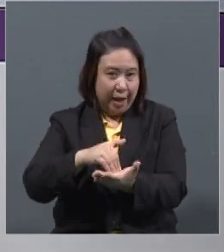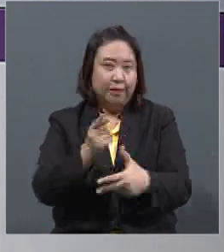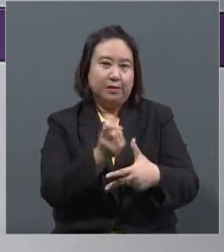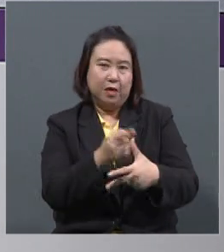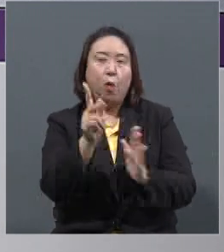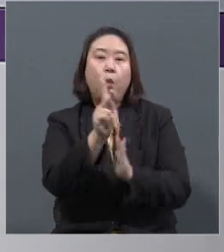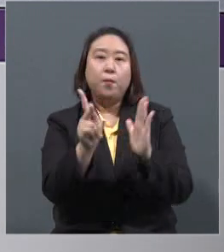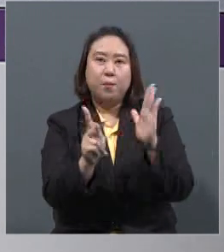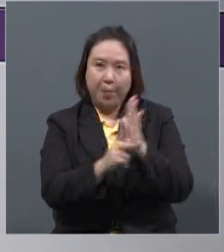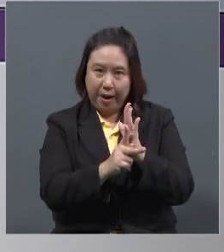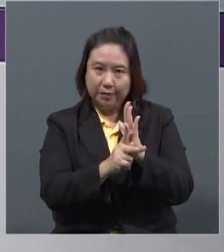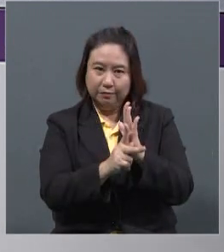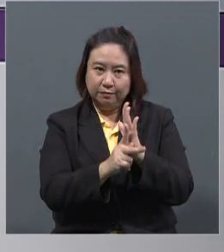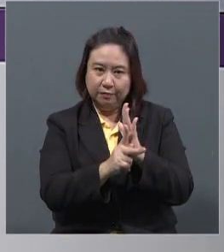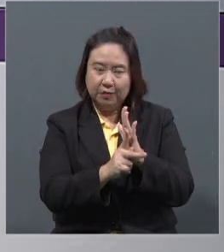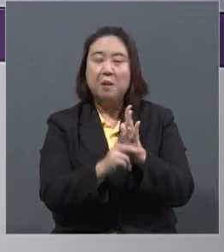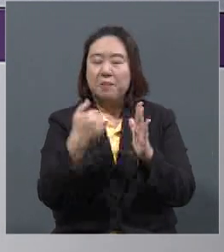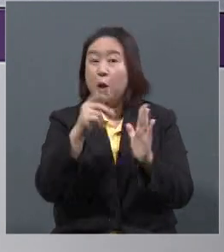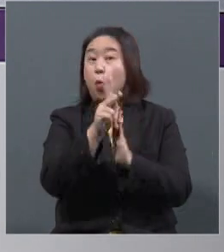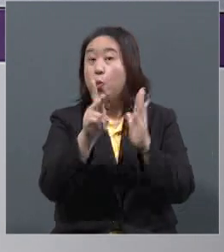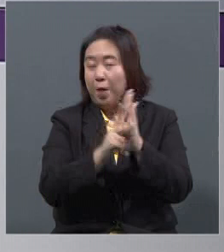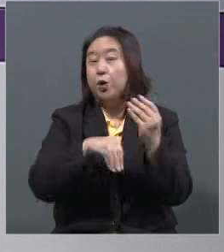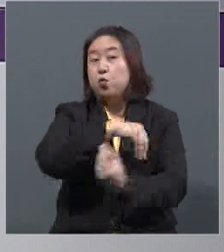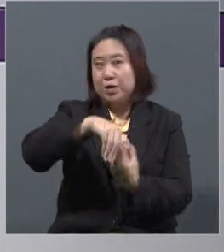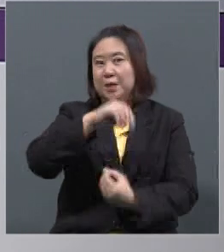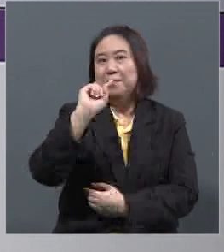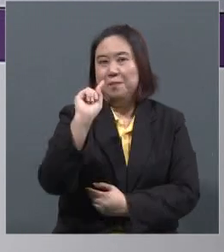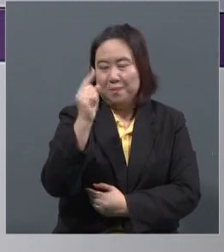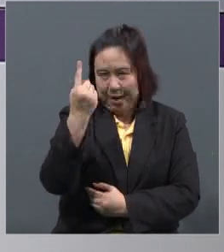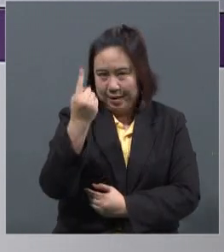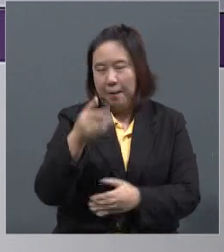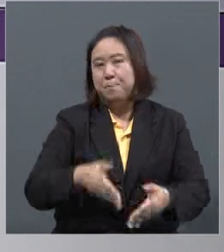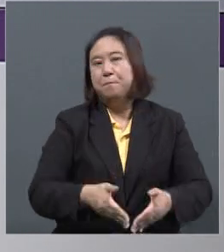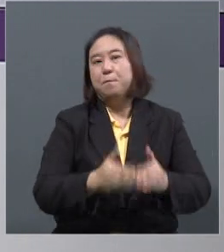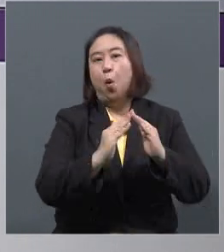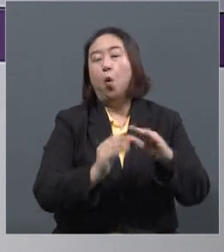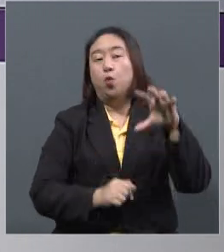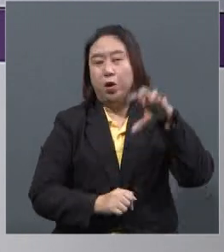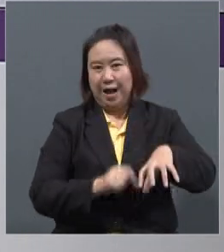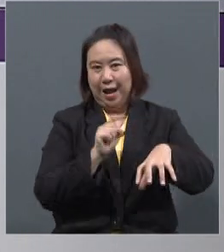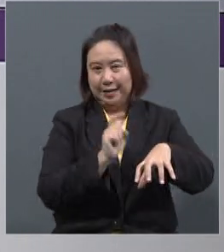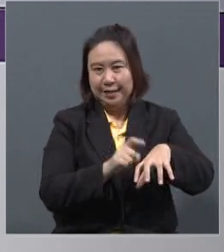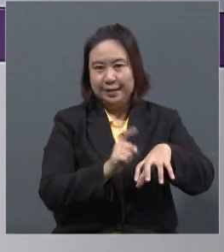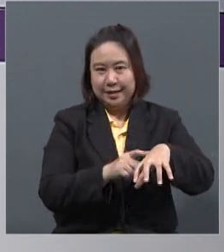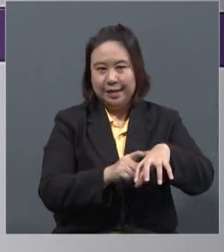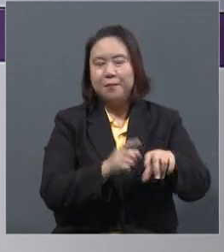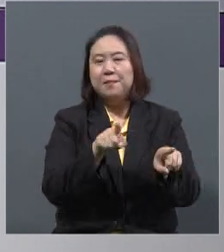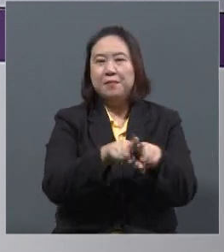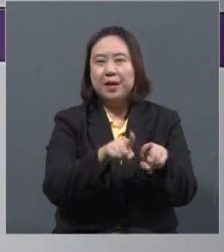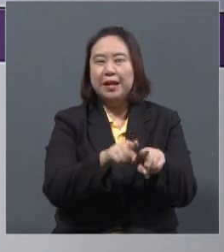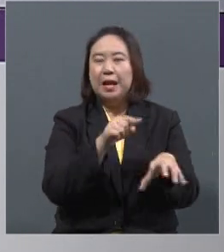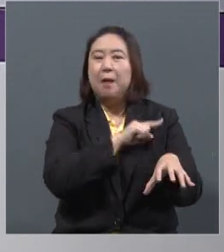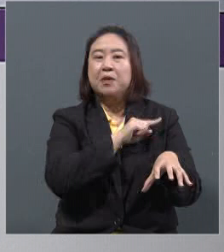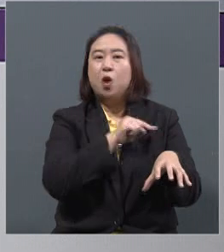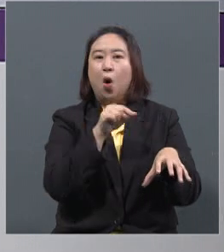ครับเราจะมีกฎหมายธุรกิจการเงินใหม่นะครับเพื่อสร้างหน่วยงานหนึ่งขึ้นมาที่เรียกว่า One Stop Authority จะทำหน้า